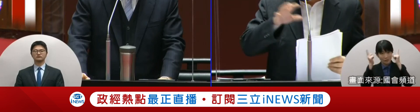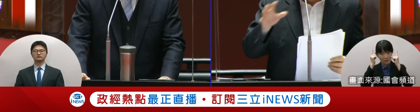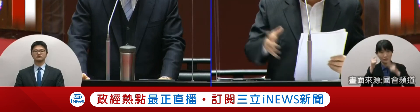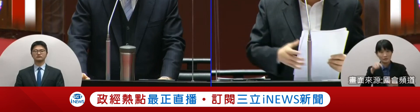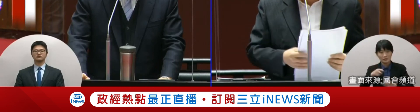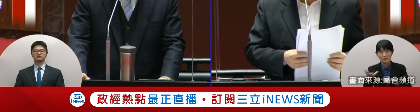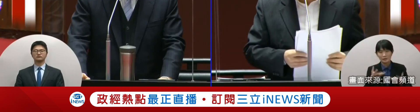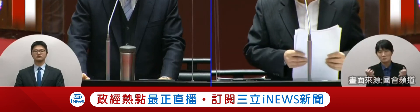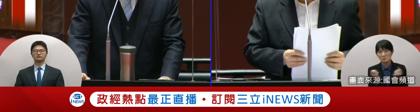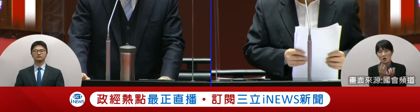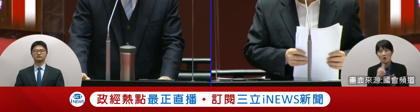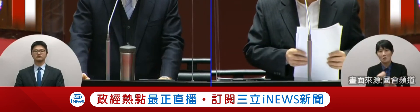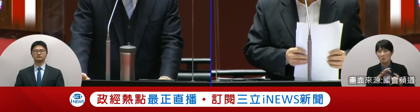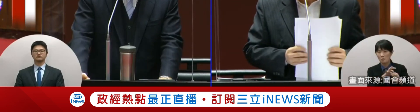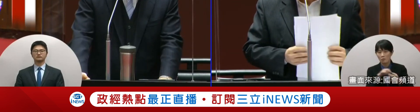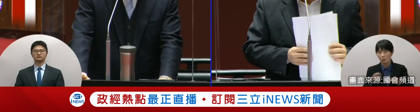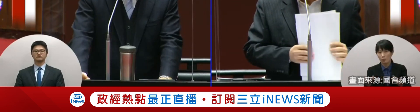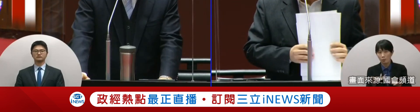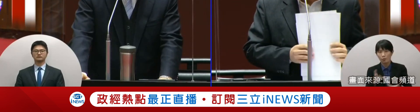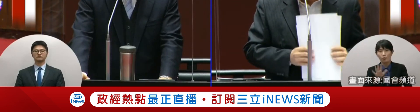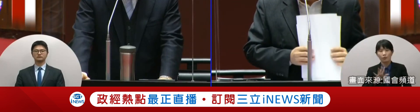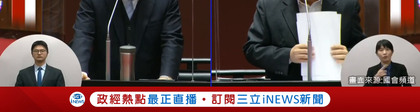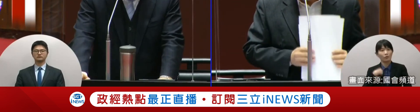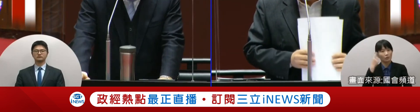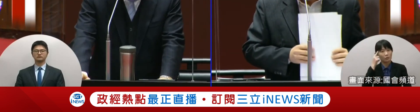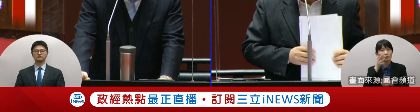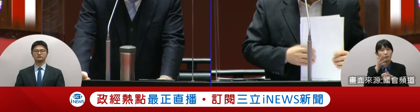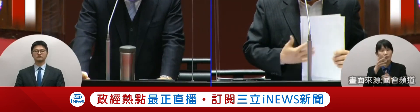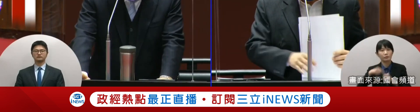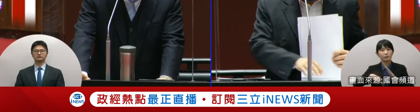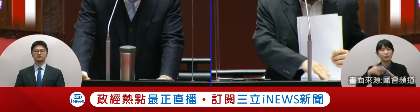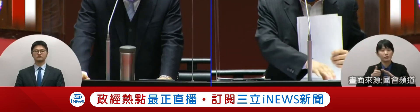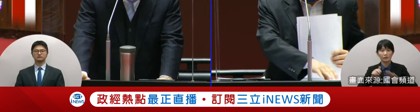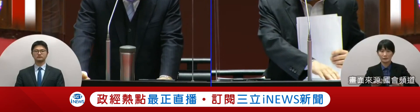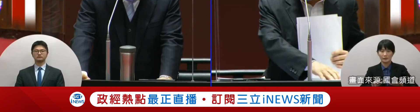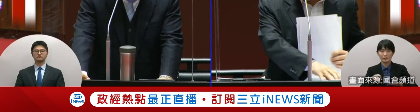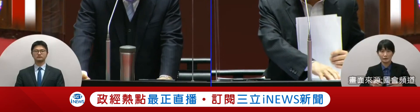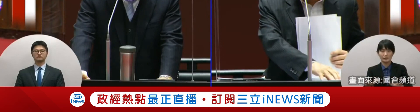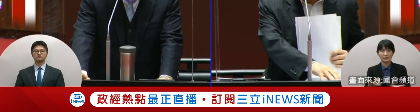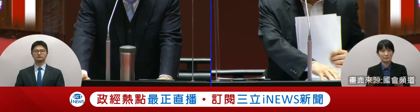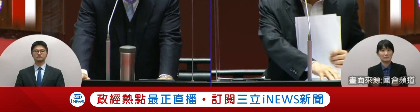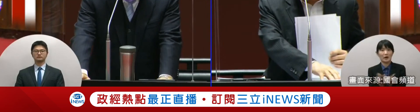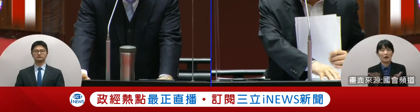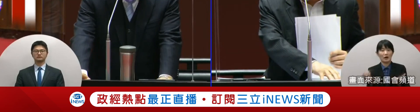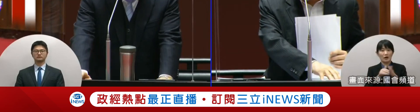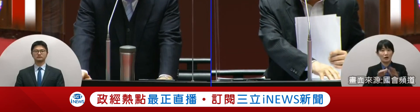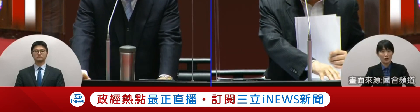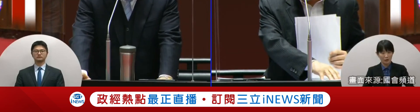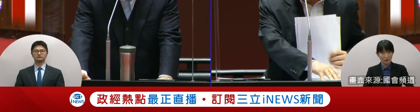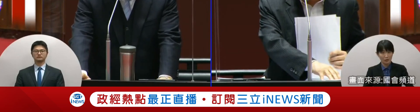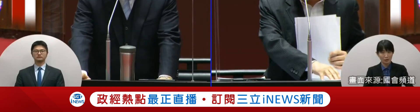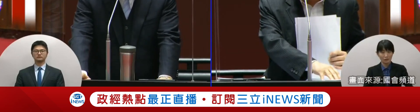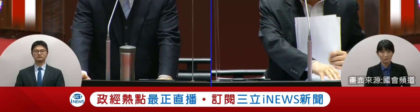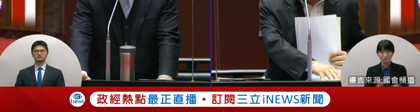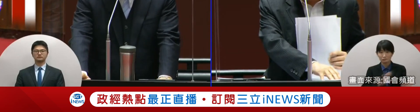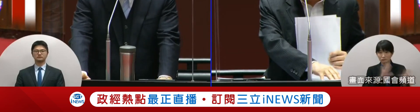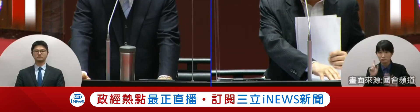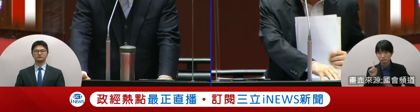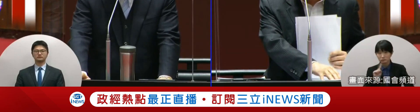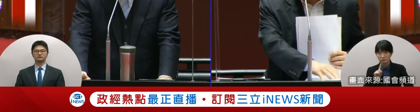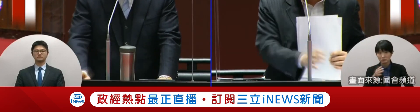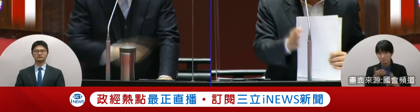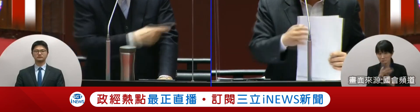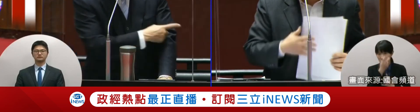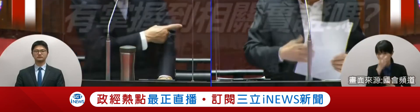别的关心这样子的一件事情。那我想请教院长，目前这个案子处理到什么样子的一个进